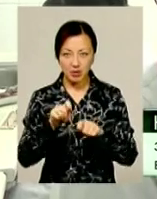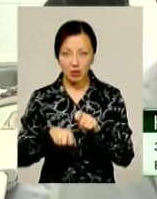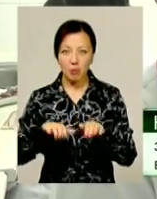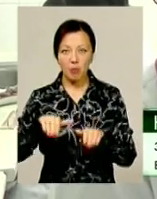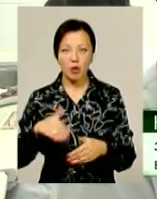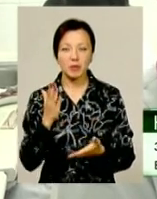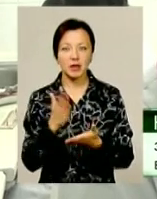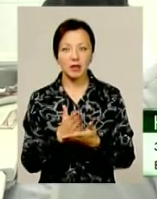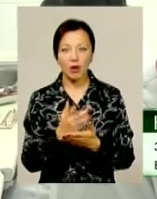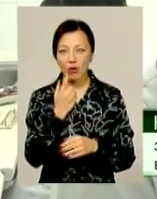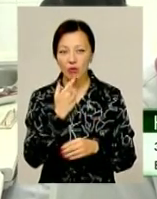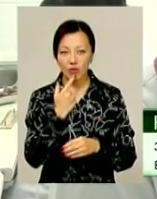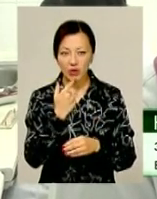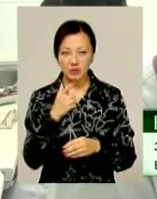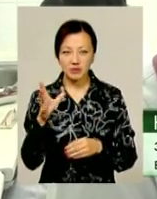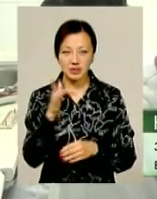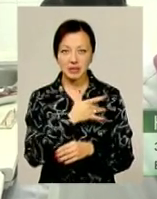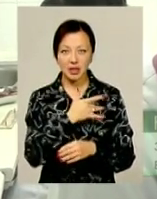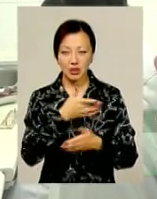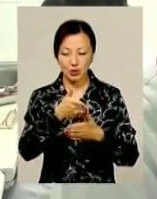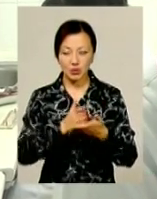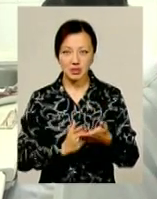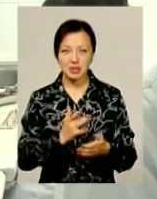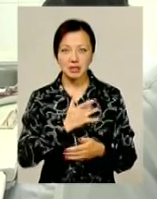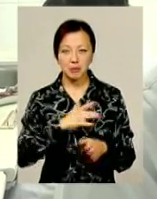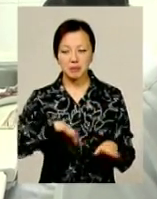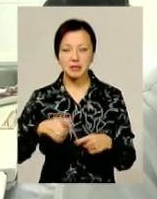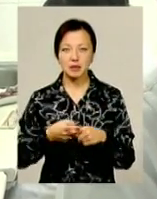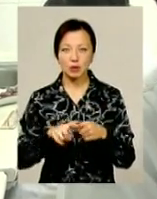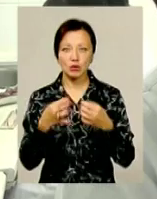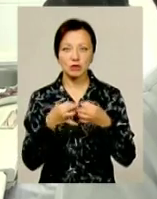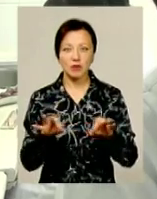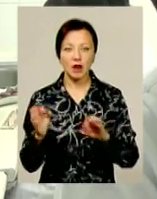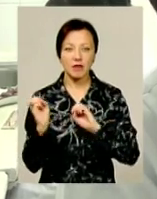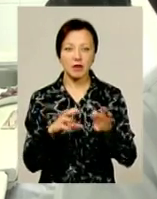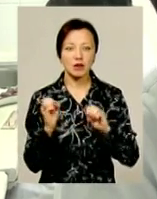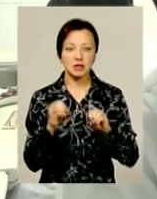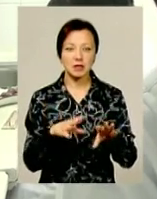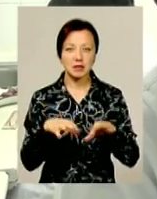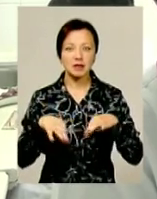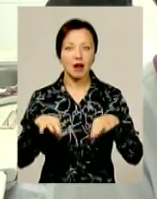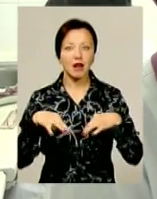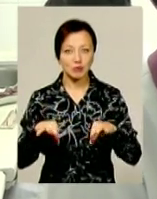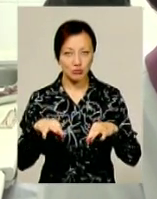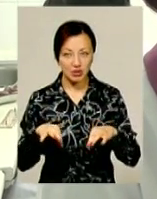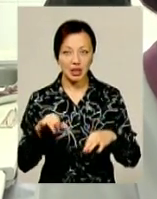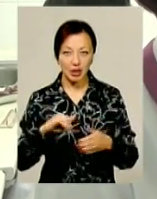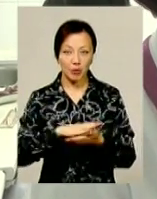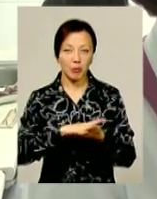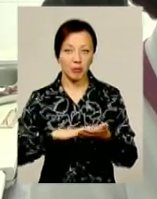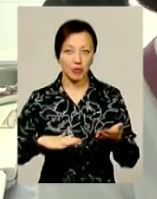на наявність кров'яного згустка в серці розрізаємо серце, лише після того дозволяємо вигружати з транспортного засобу. І